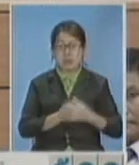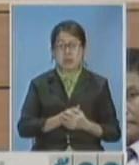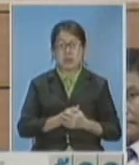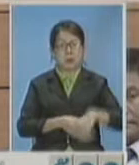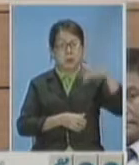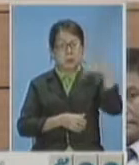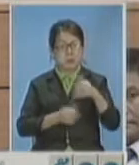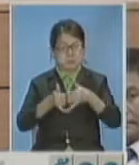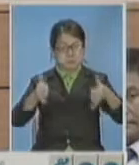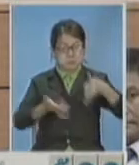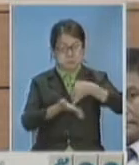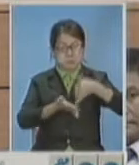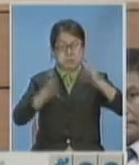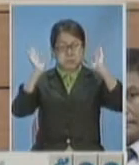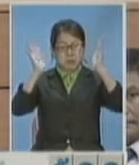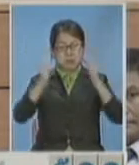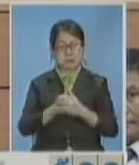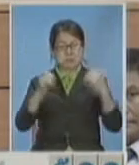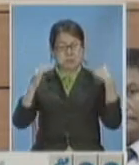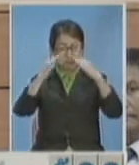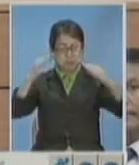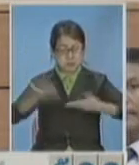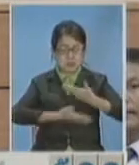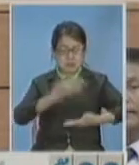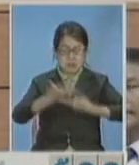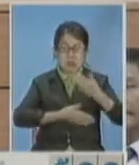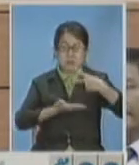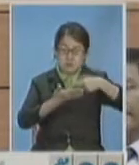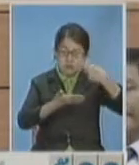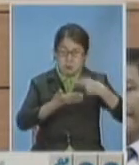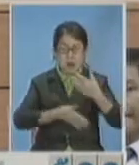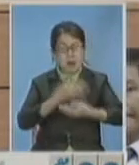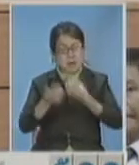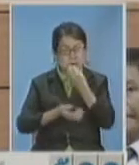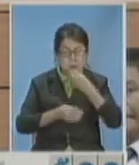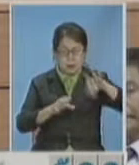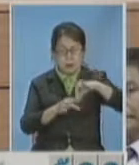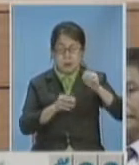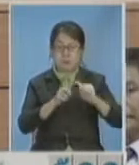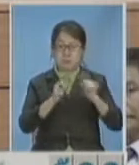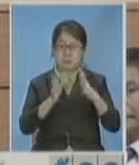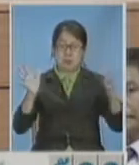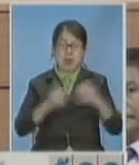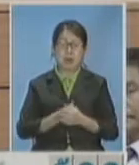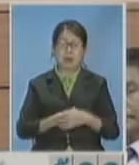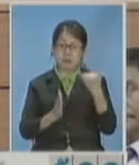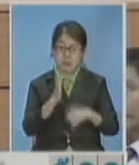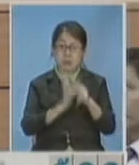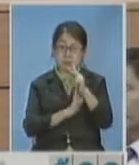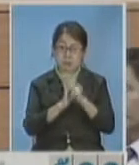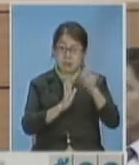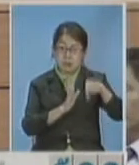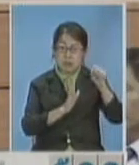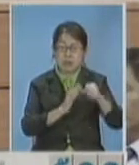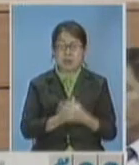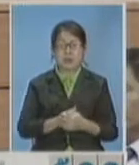การตั้งเวทีมีเต็นท์ขายของขายอาหารและไม่กฎหมายไหมครับ